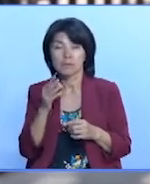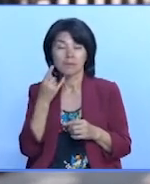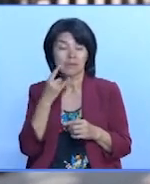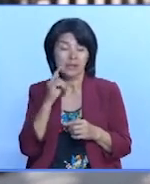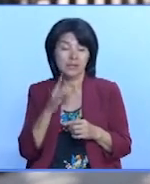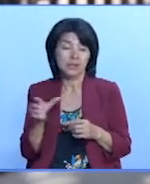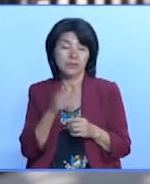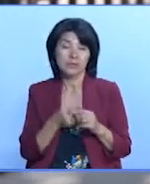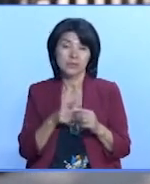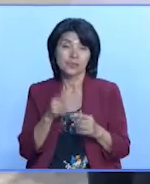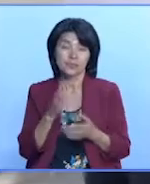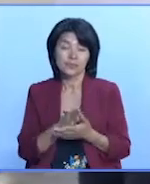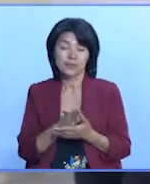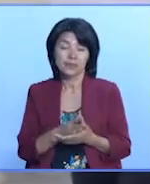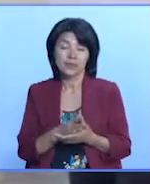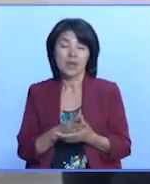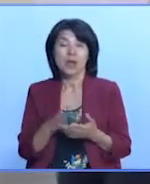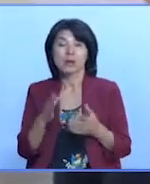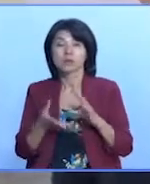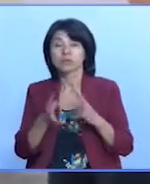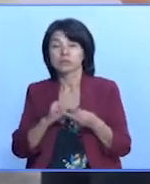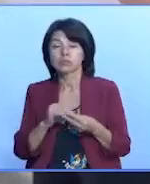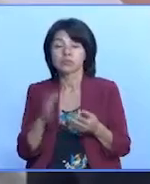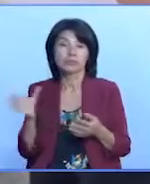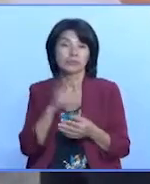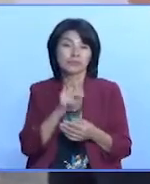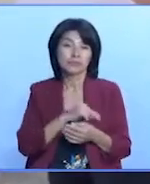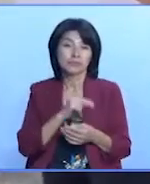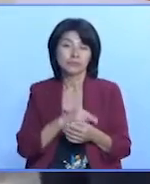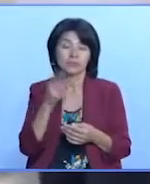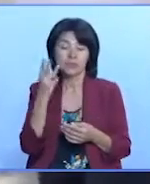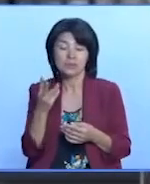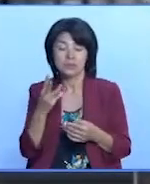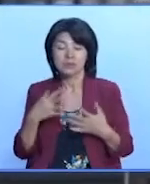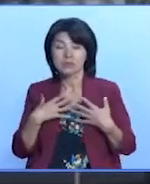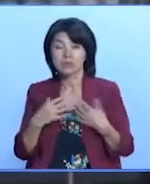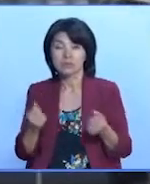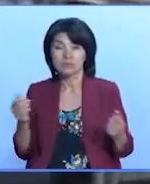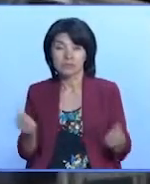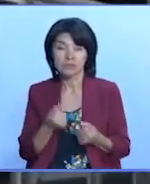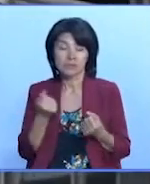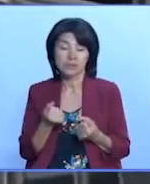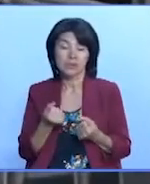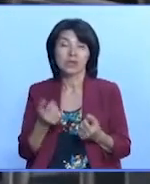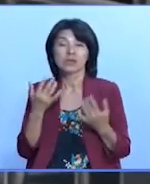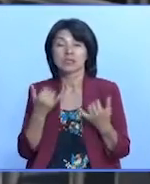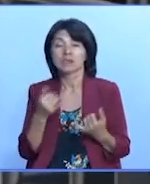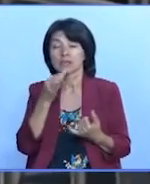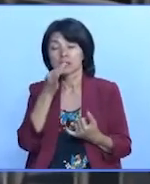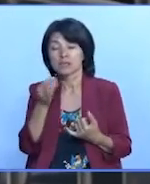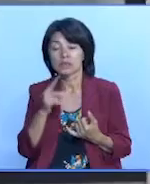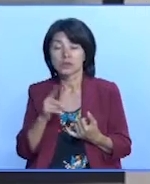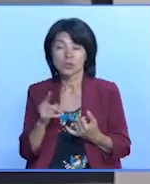других популярных мессенджерах. По результатам оценки всех работ было определено 3 победителя. Один из них – Булат Сулейменов. Он рассказал, что к